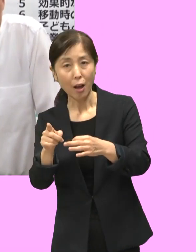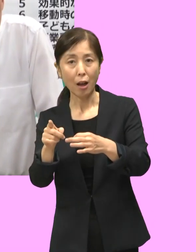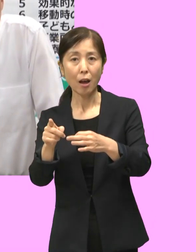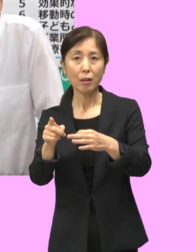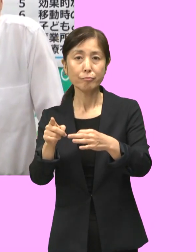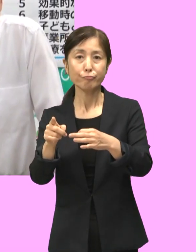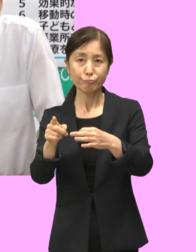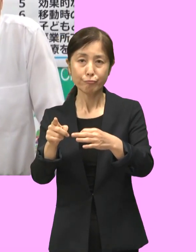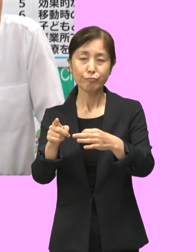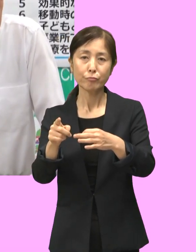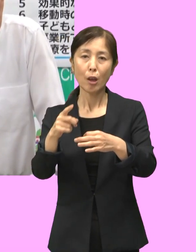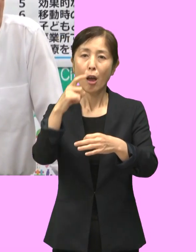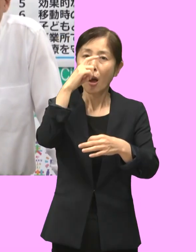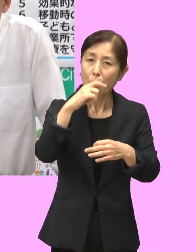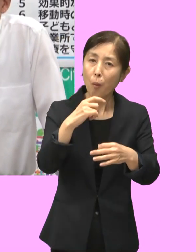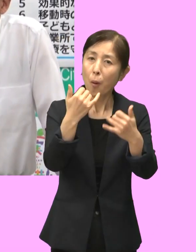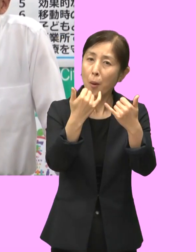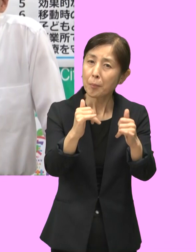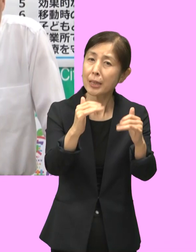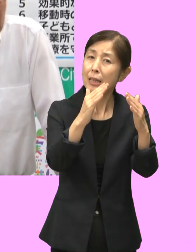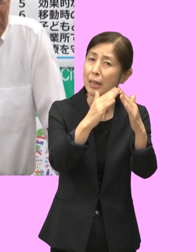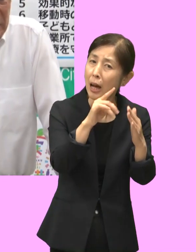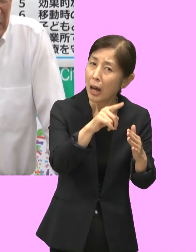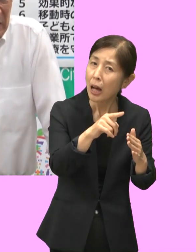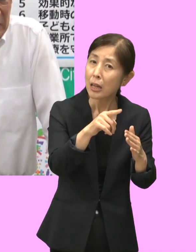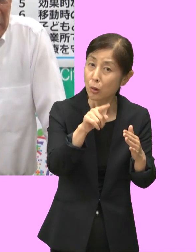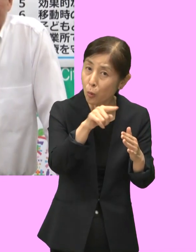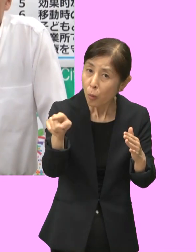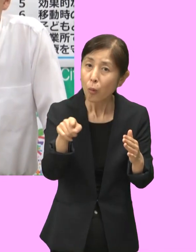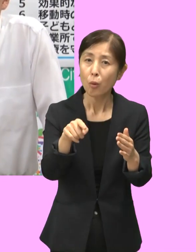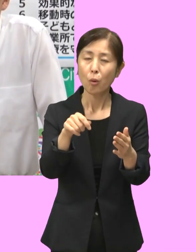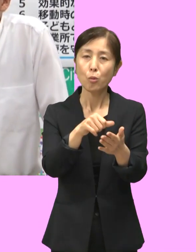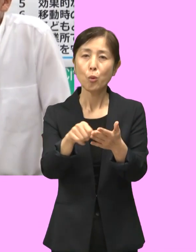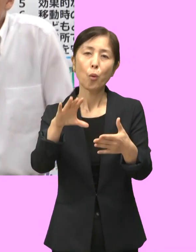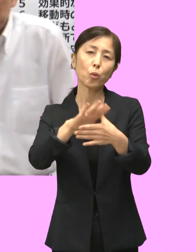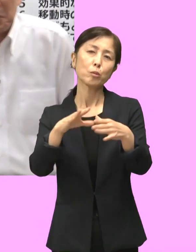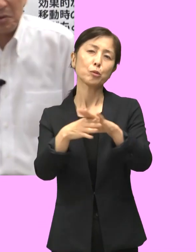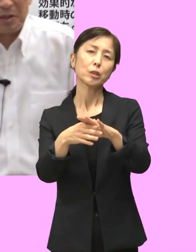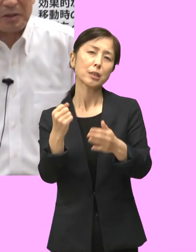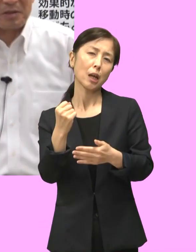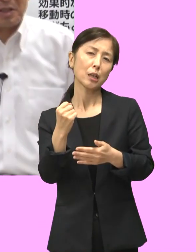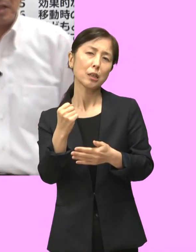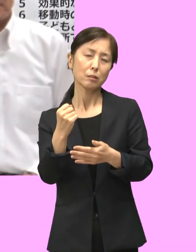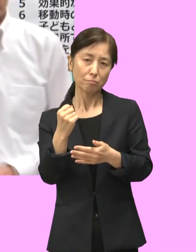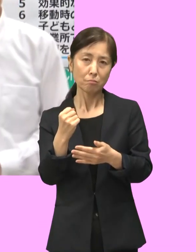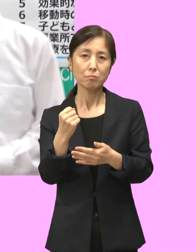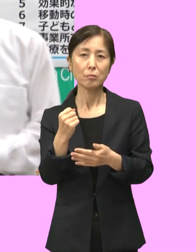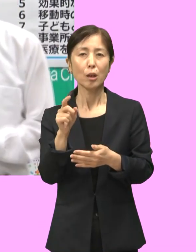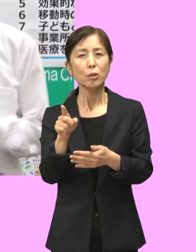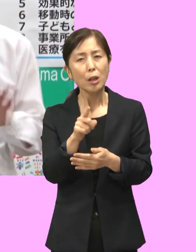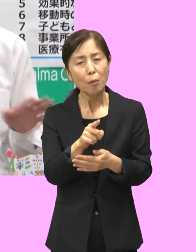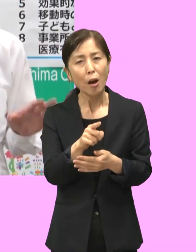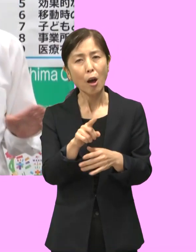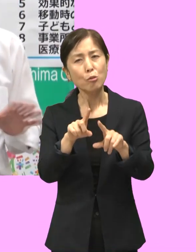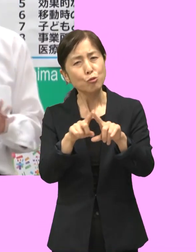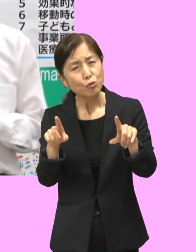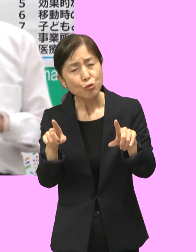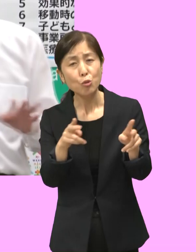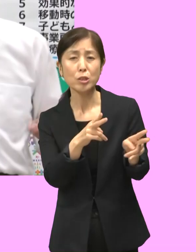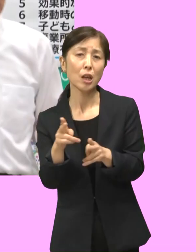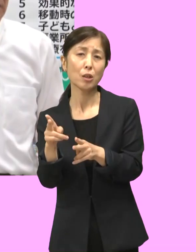文化財、あるいは古民家などもこういった登録文化財になってくるんですが、まあ、そちらはですね、通常の制度